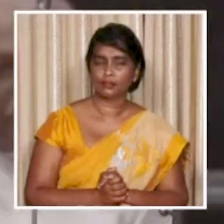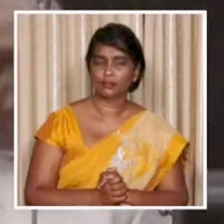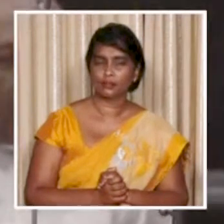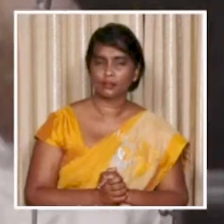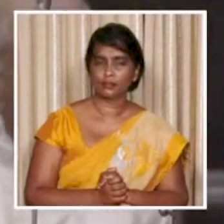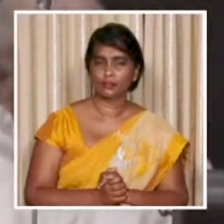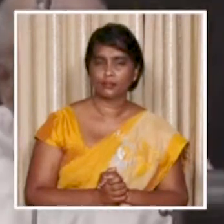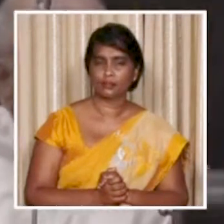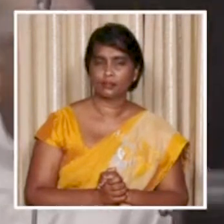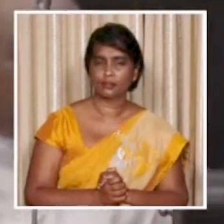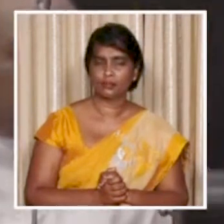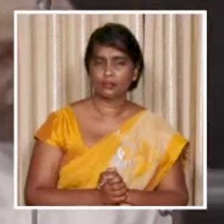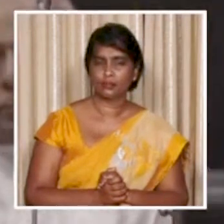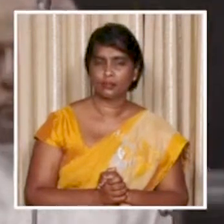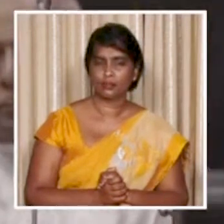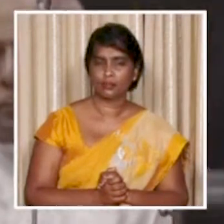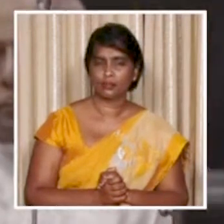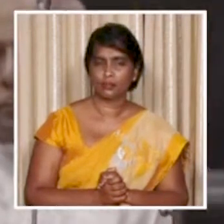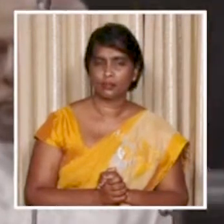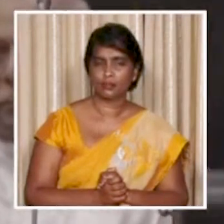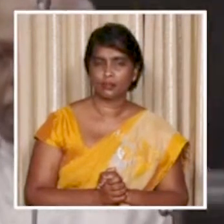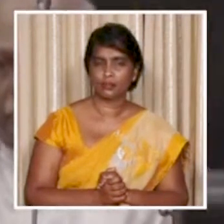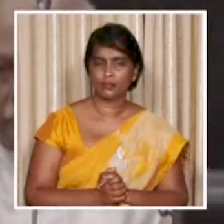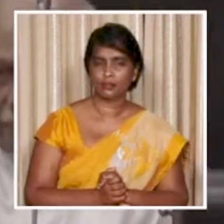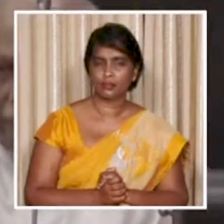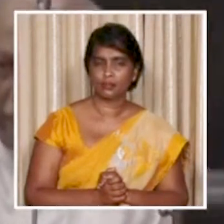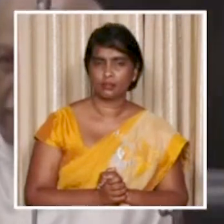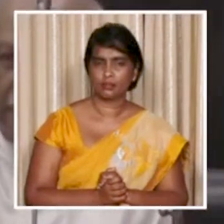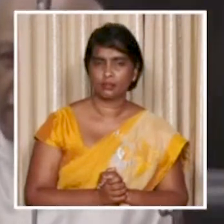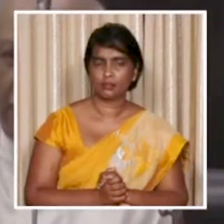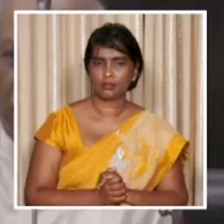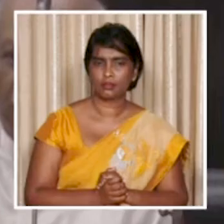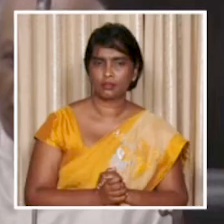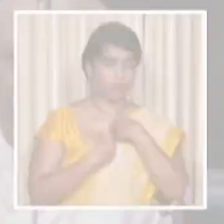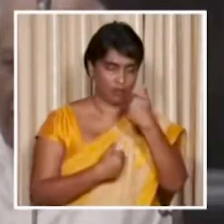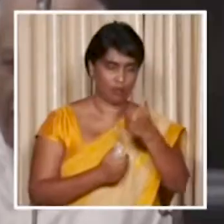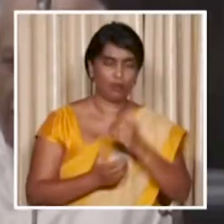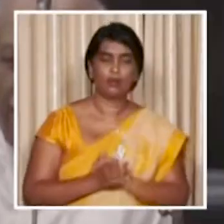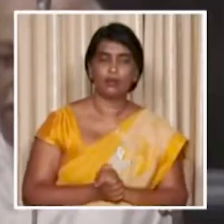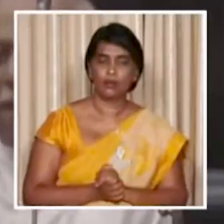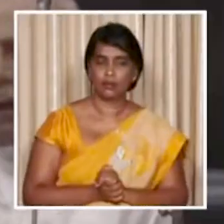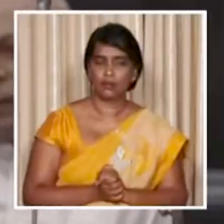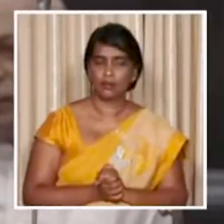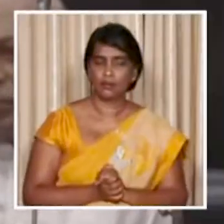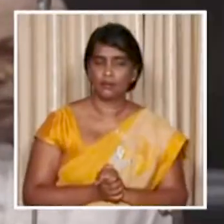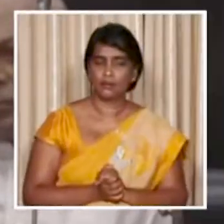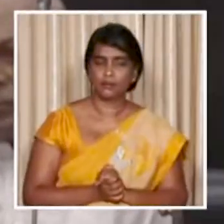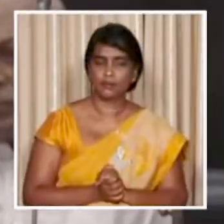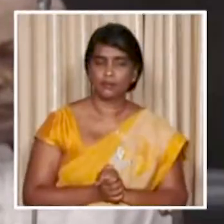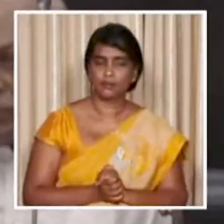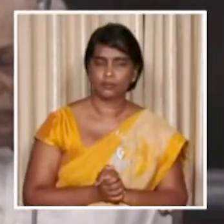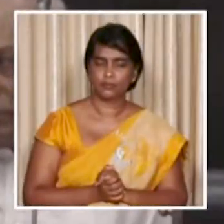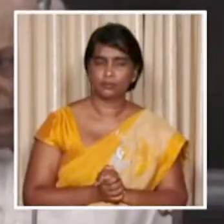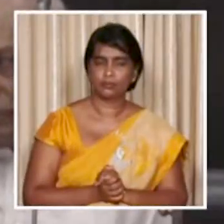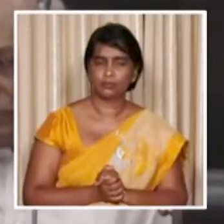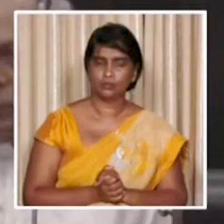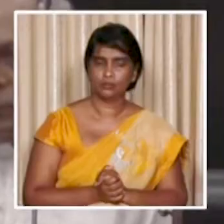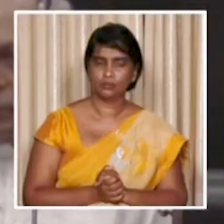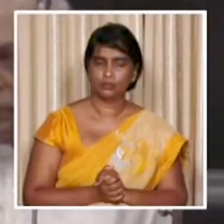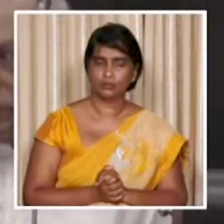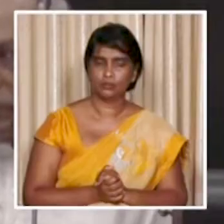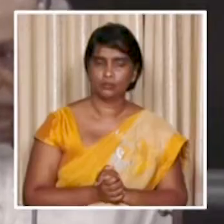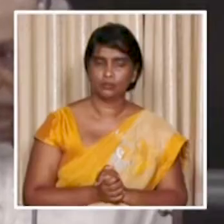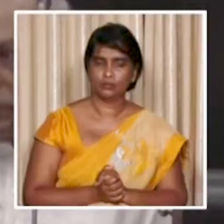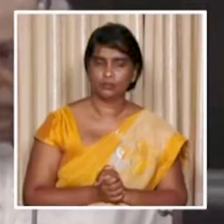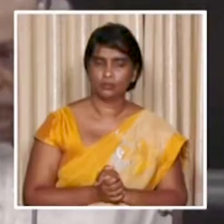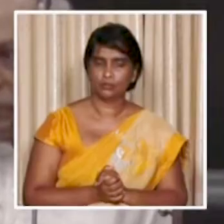ගරු කතානායකතුමනි මට මට මට මේ දුන්නේ නිසා හොඳයි. මෙතුමා මේ ප්‍රශ්න ඉදිරිපත් කරපු එක මං කැමතියි.